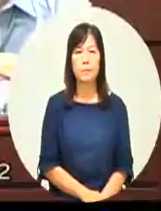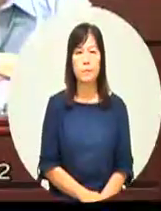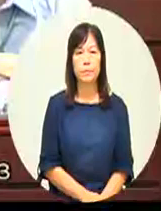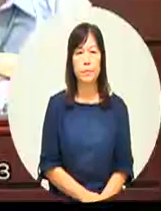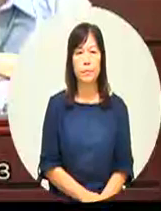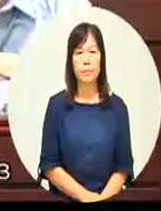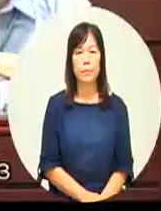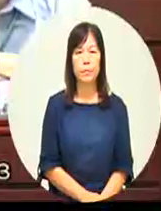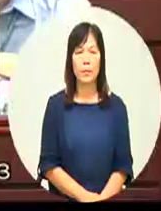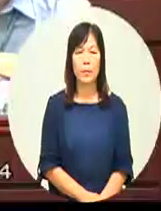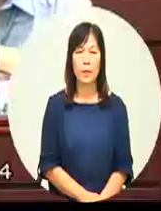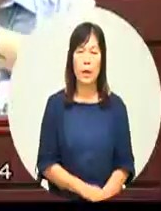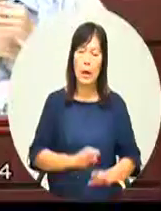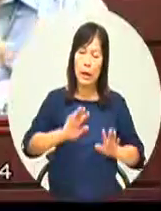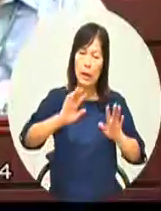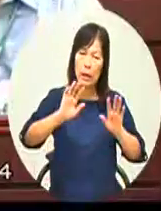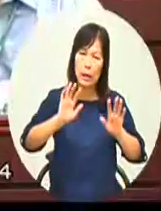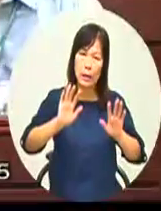们大概从